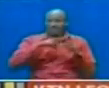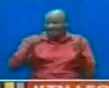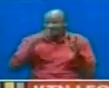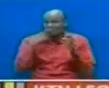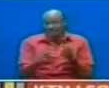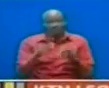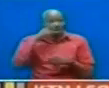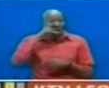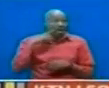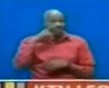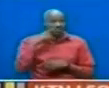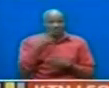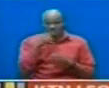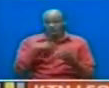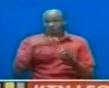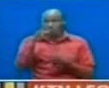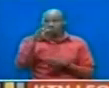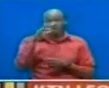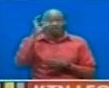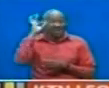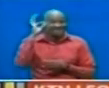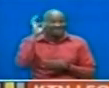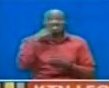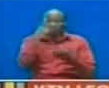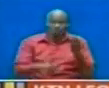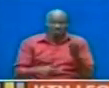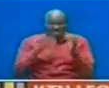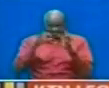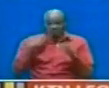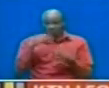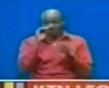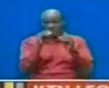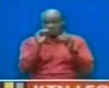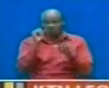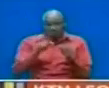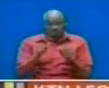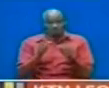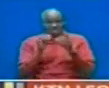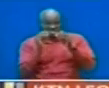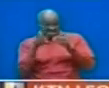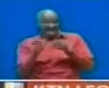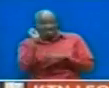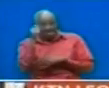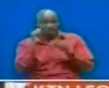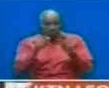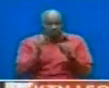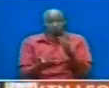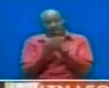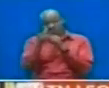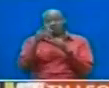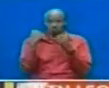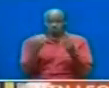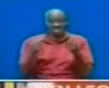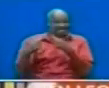mwanahabari mwenzangu Francis Mtalaki, alitambua kuwa yapo masomo ambayo yanayotolewa humu nchini kwa lengo la kukabiliana